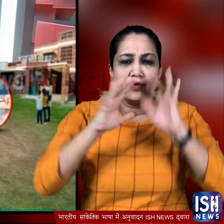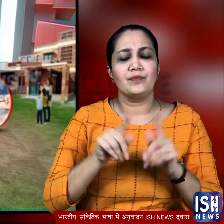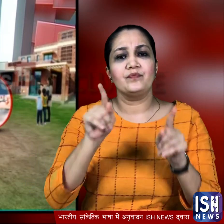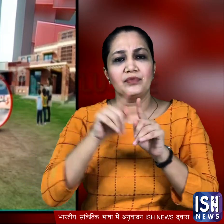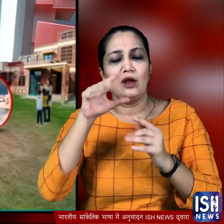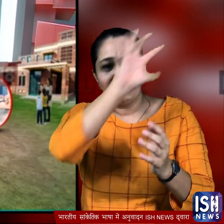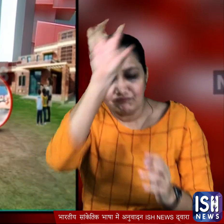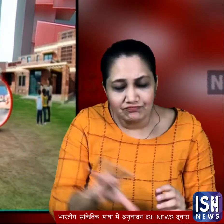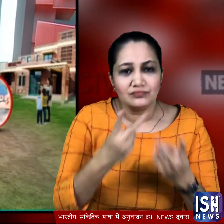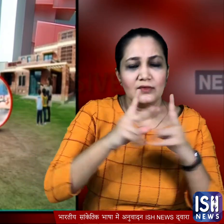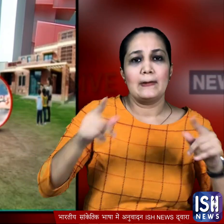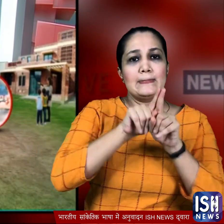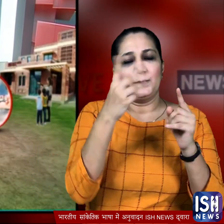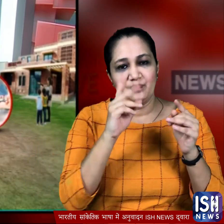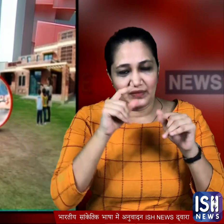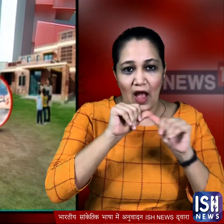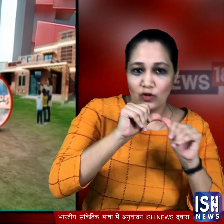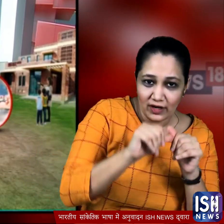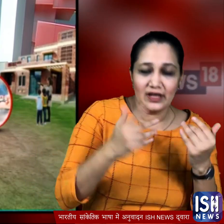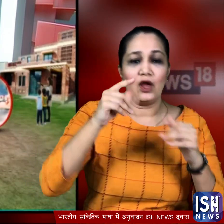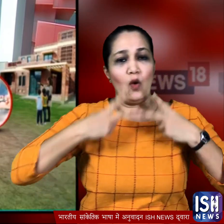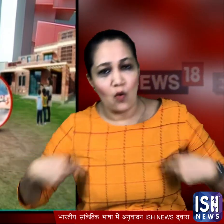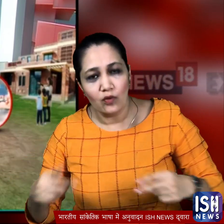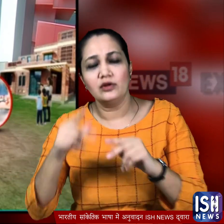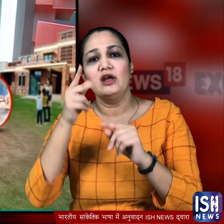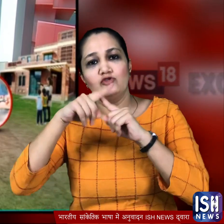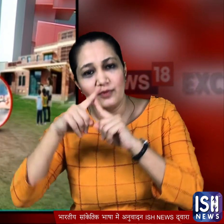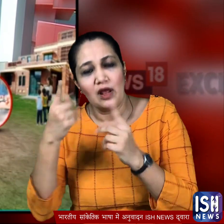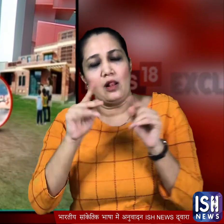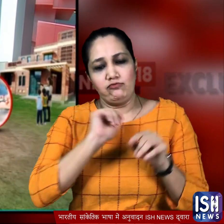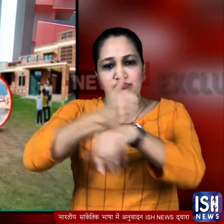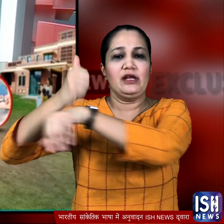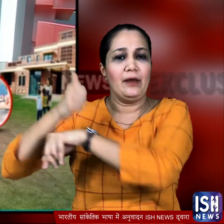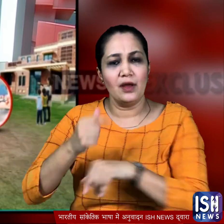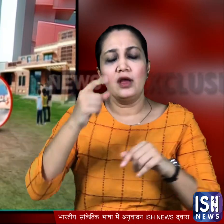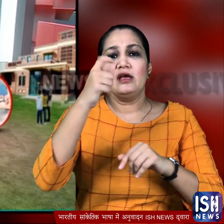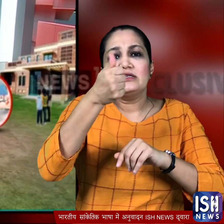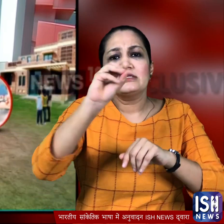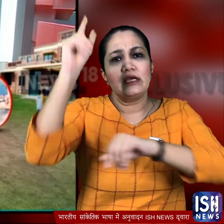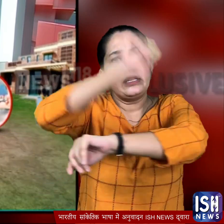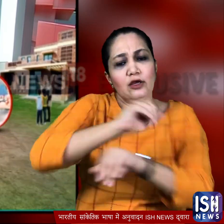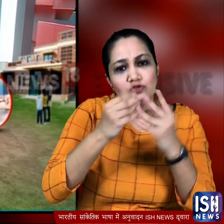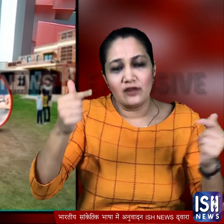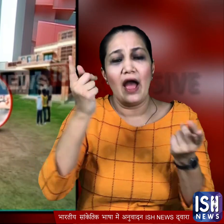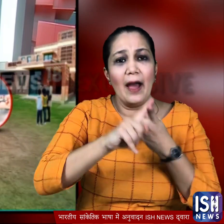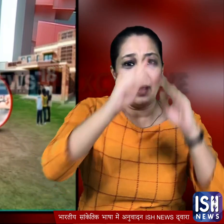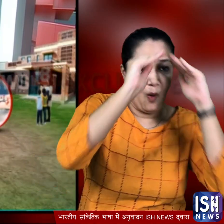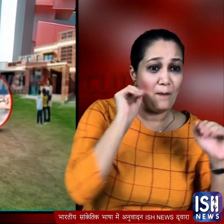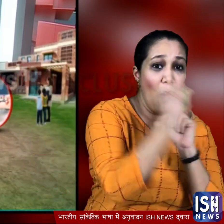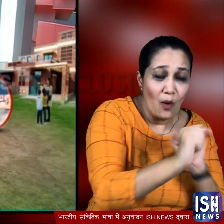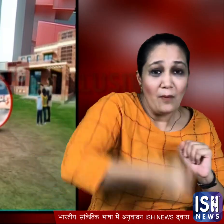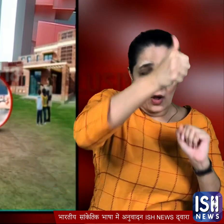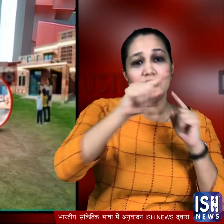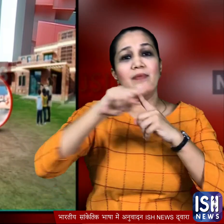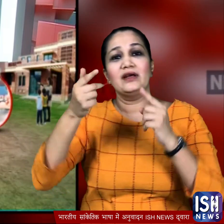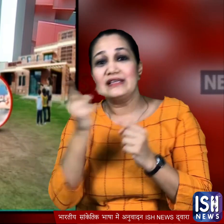अथॉरिटी, रेंट कोर्ट और रेंट ट्रिब्यूनल बनाए जाएंगे जो किराए से जुड़े सभी विवादों का 60 दिन में निपटारा करेंगे। यानी किराएदार और मकान मालिक के बीच के